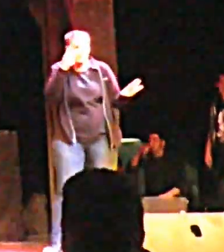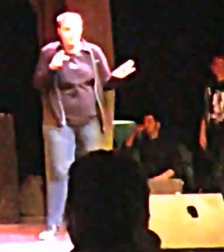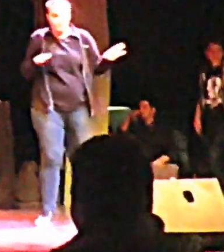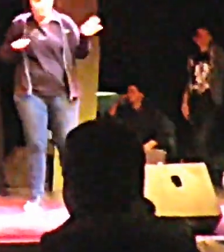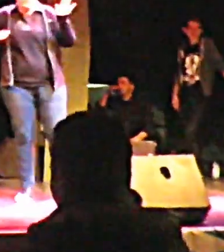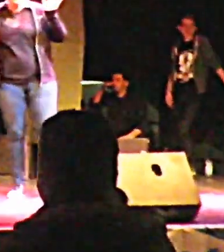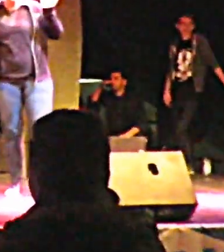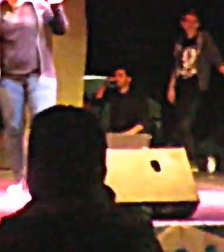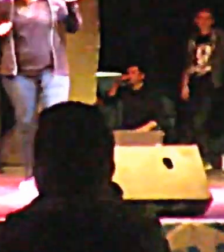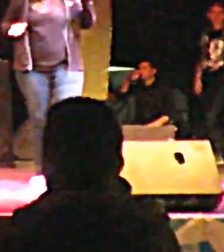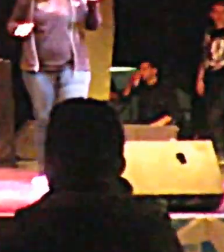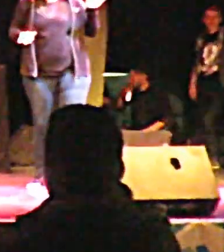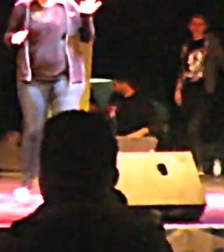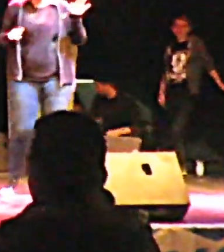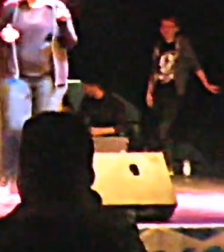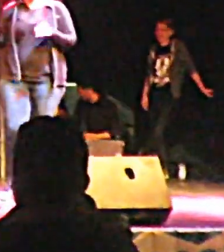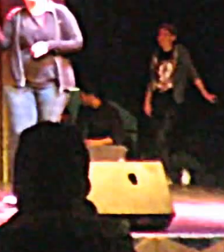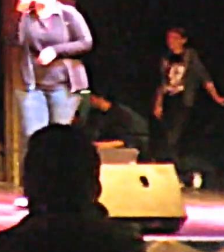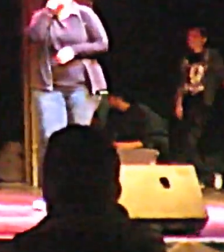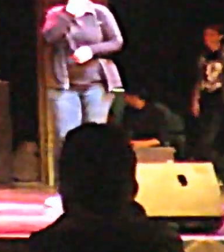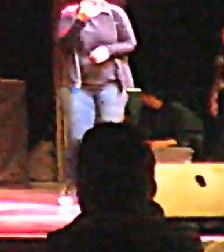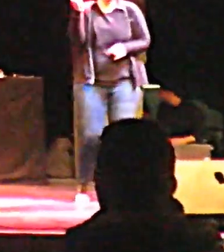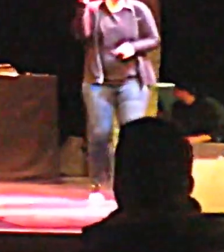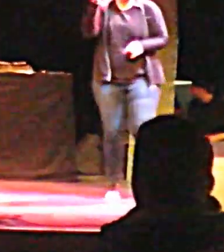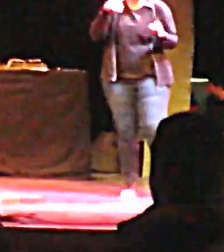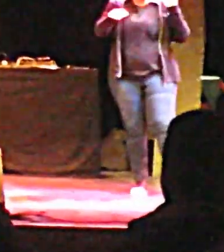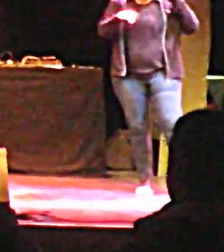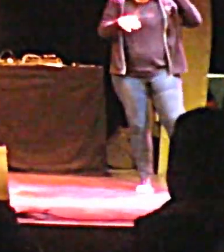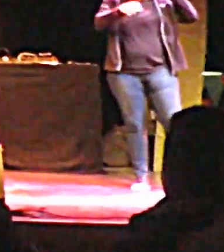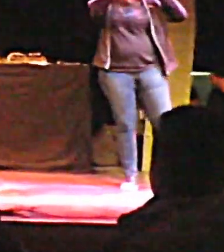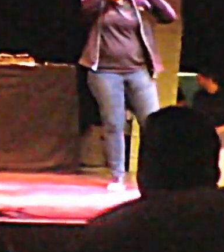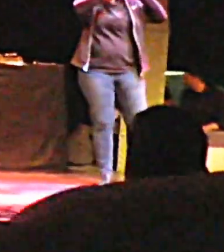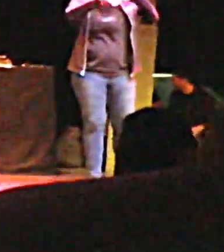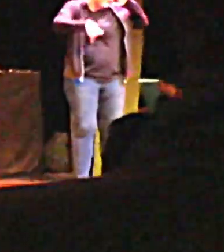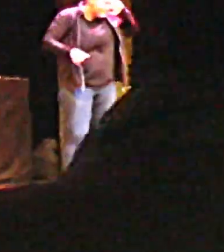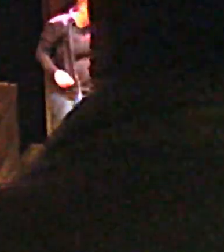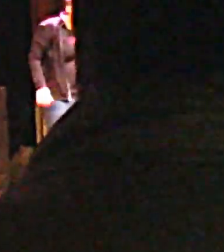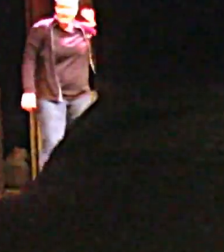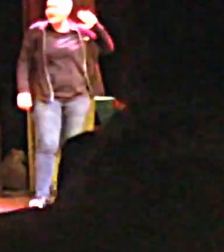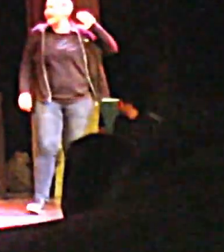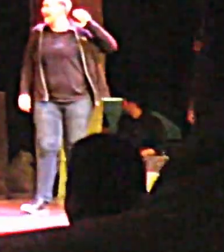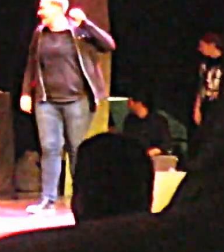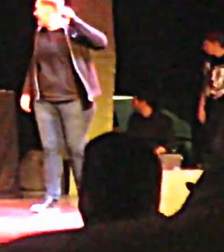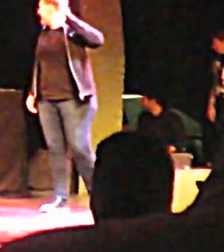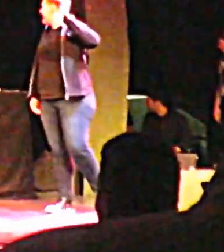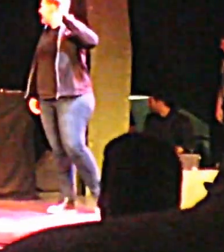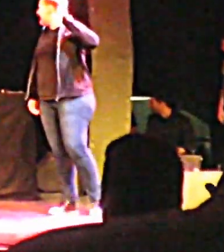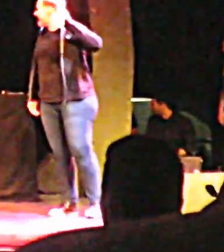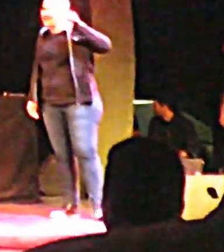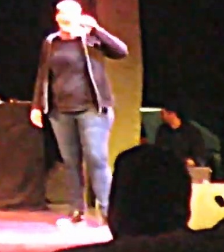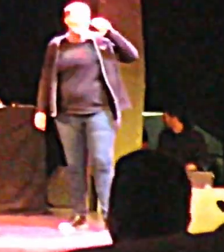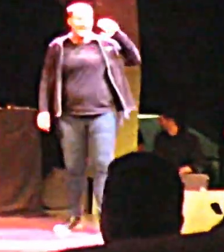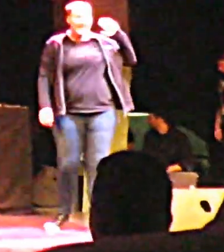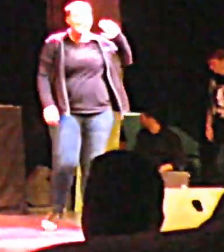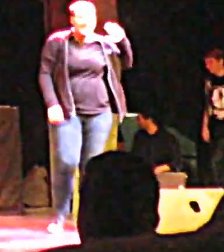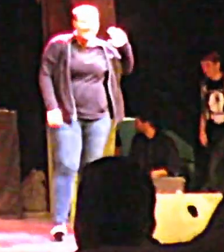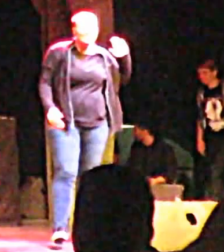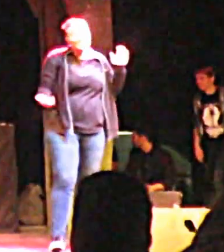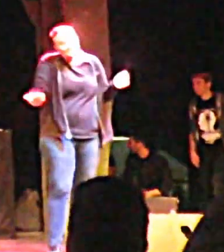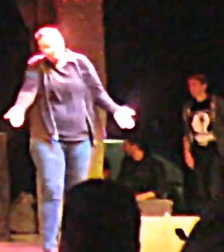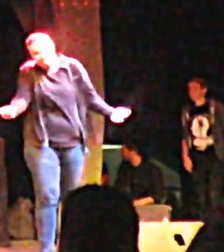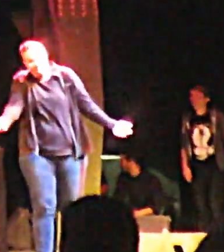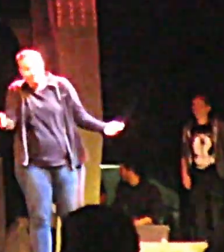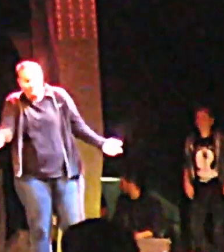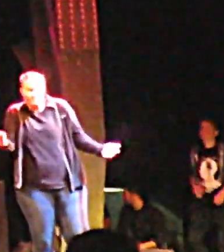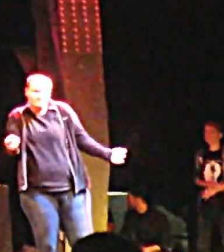So. Wir sind wie ein Newcomer hier, der DJ. He. He. He. den Punkt gibt es in einem richtig